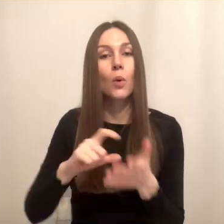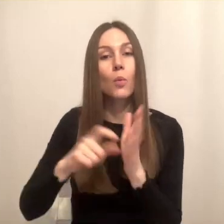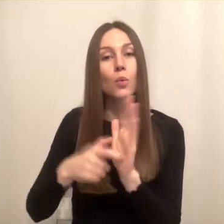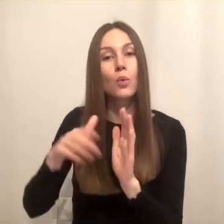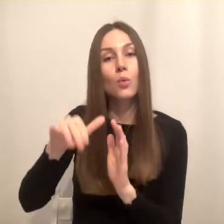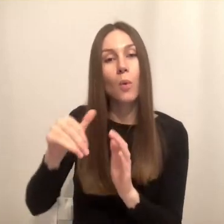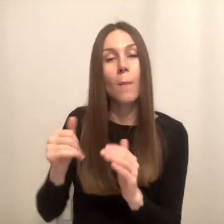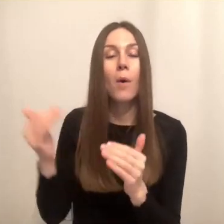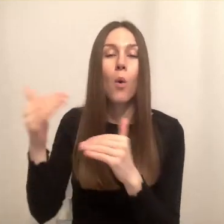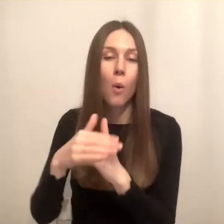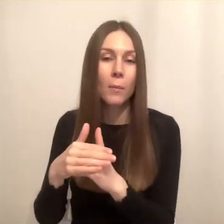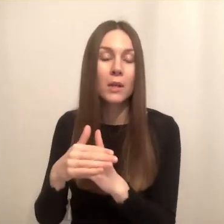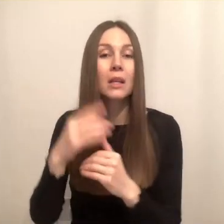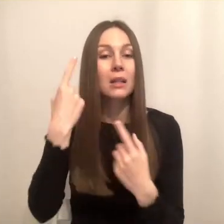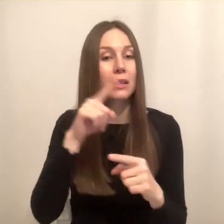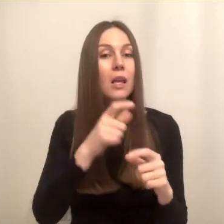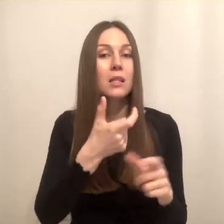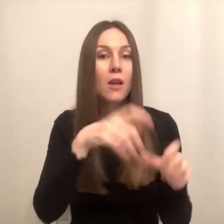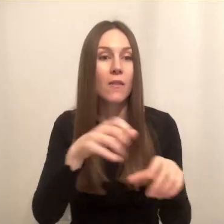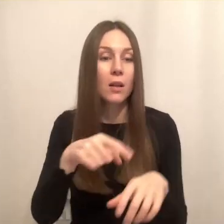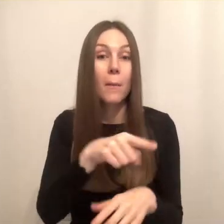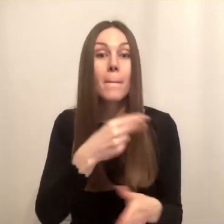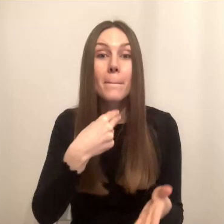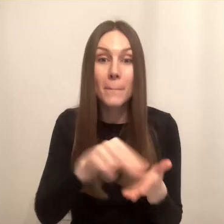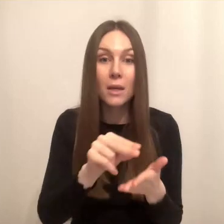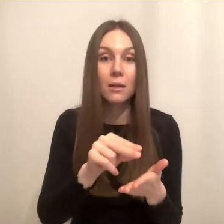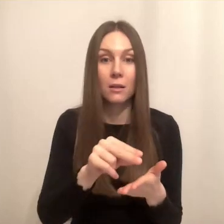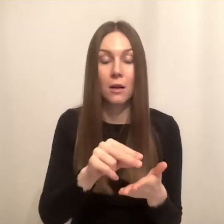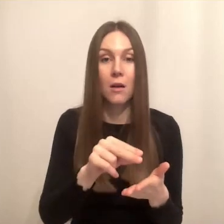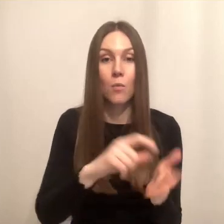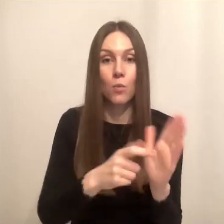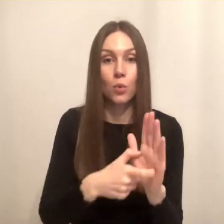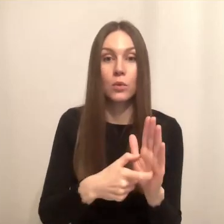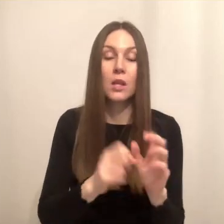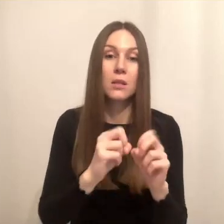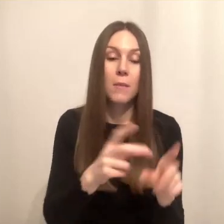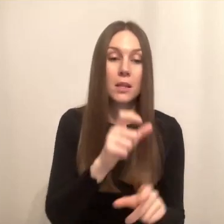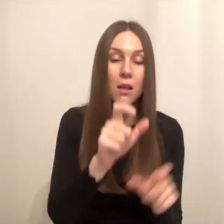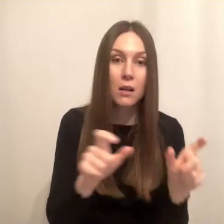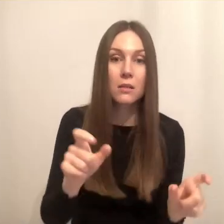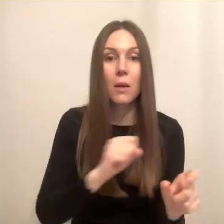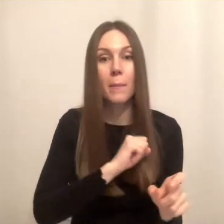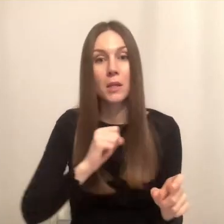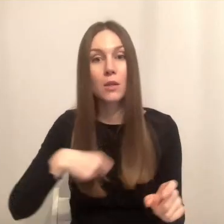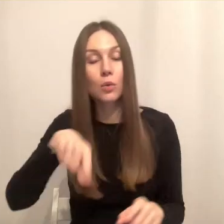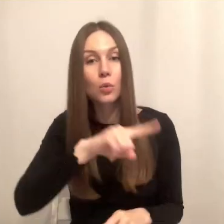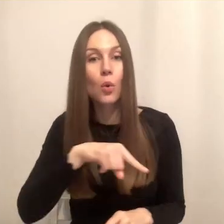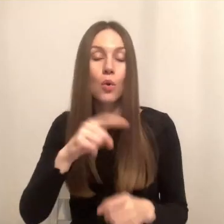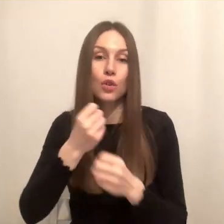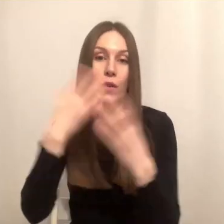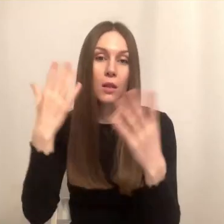kurios savivaldybės netgi nuperka būtus specialistams, gydytojams ir švietimo